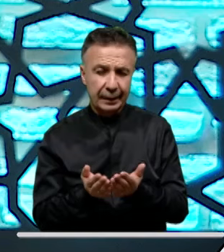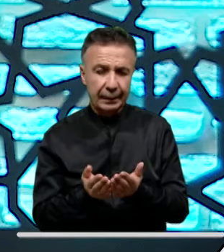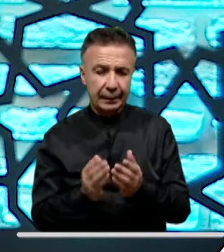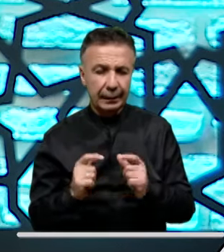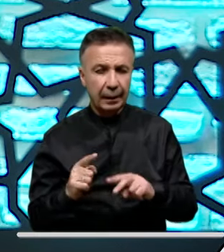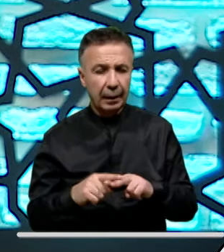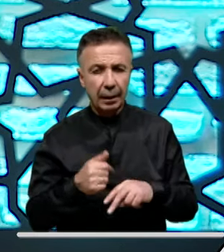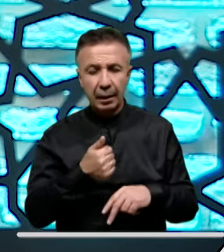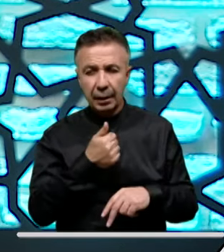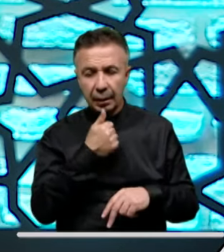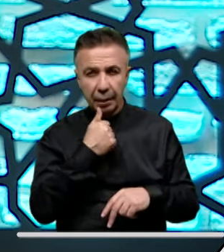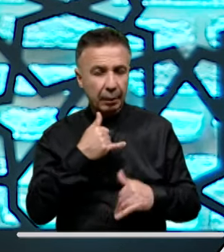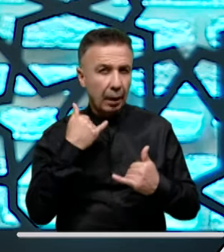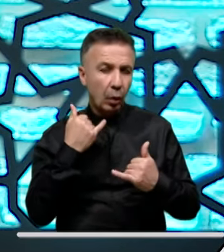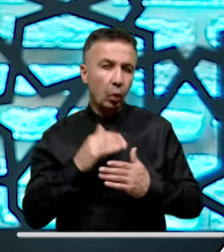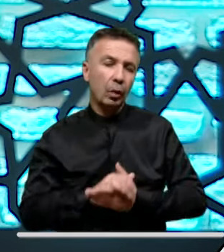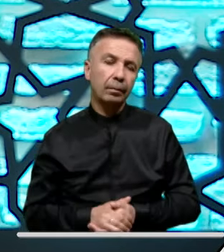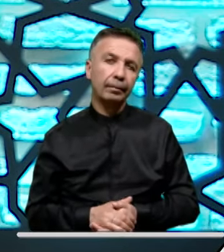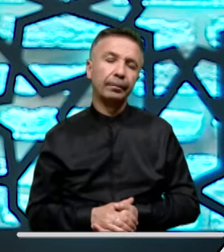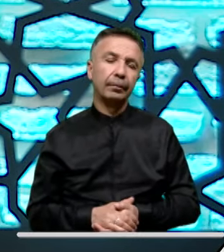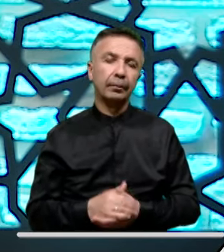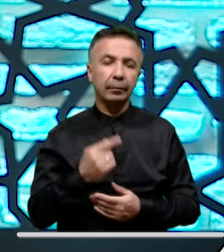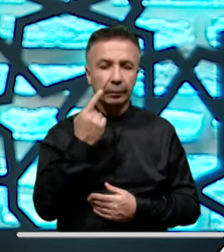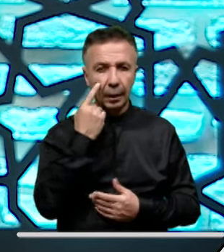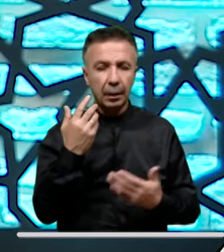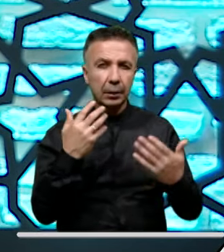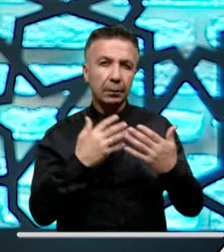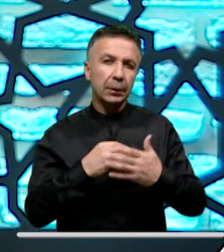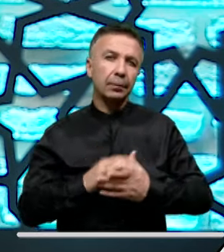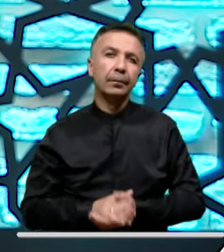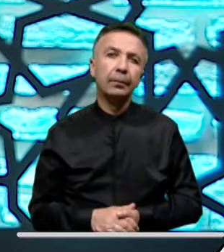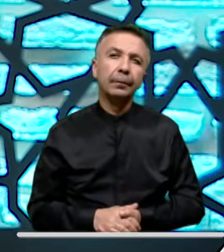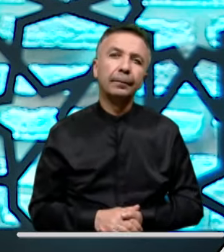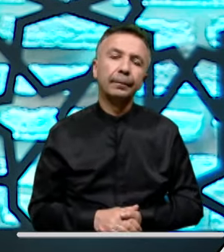hattımızdaymış. Ali Bey, hoş geldiniz. İyi akşamlar. Sağ olun, hayırlı akşamlar.